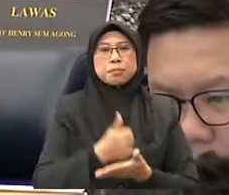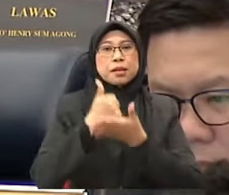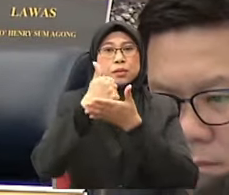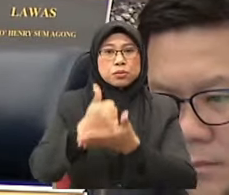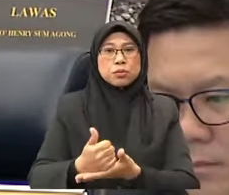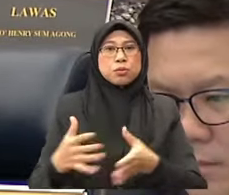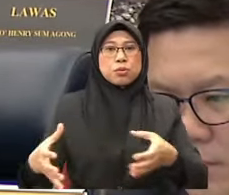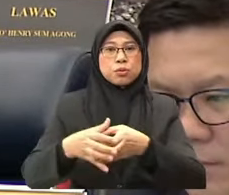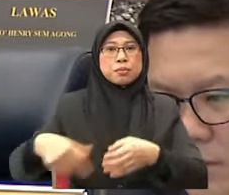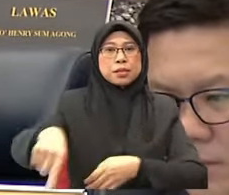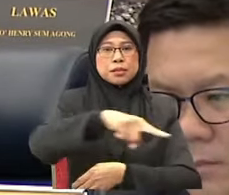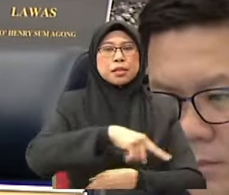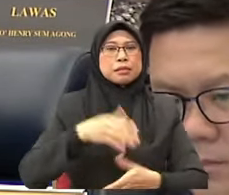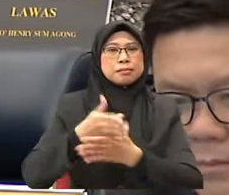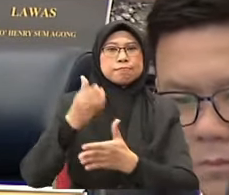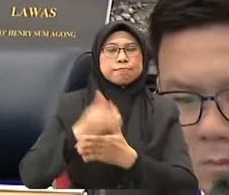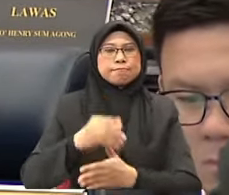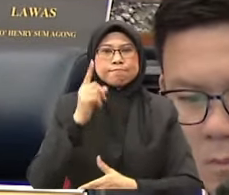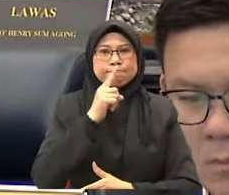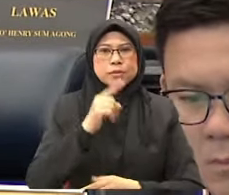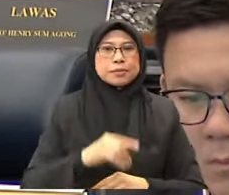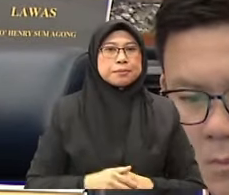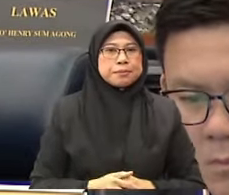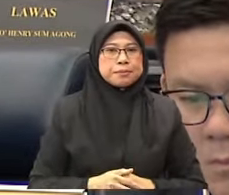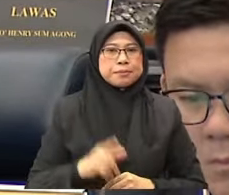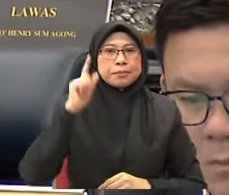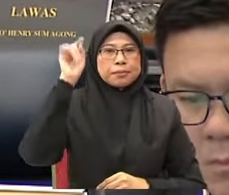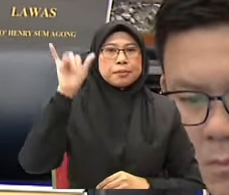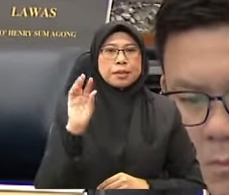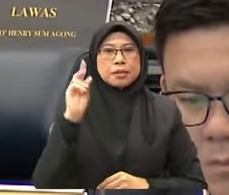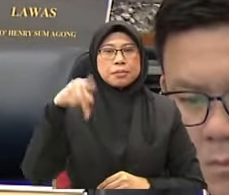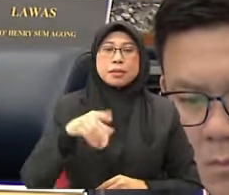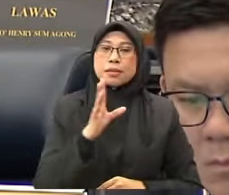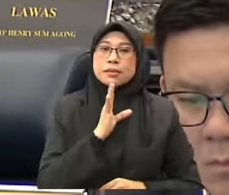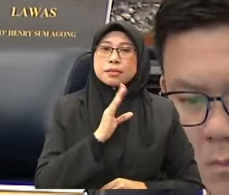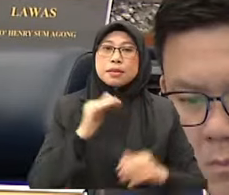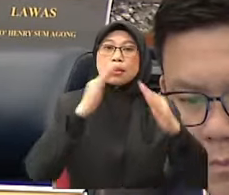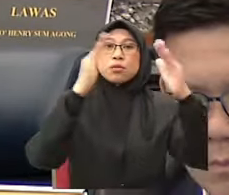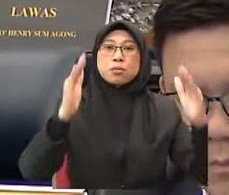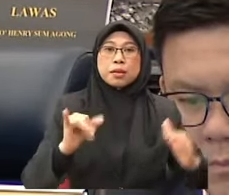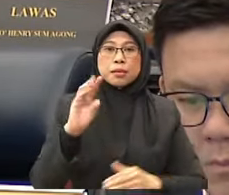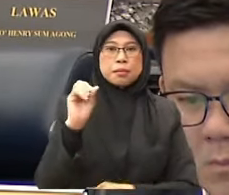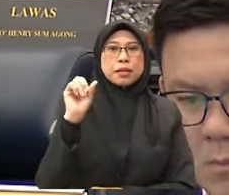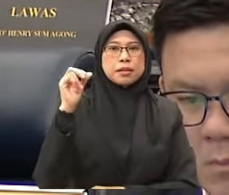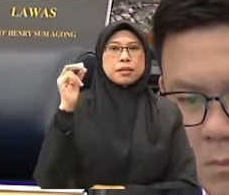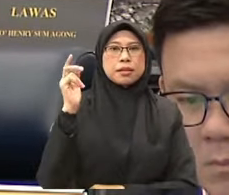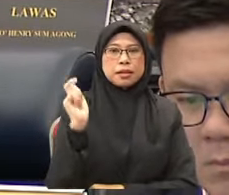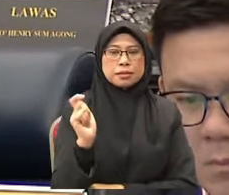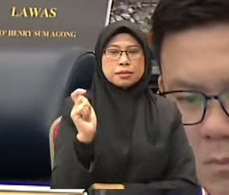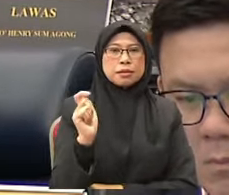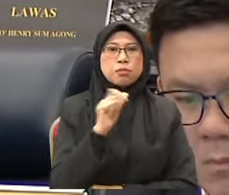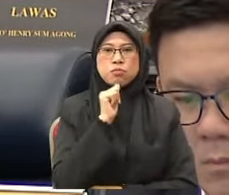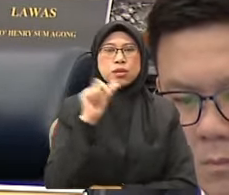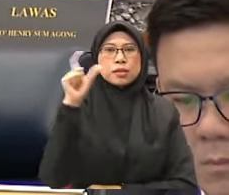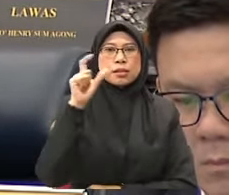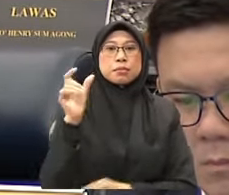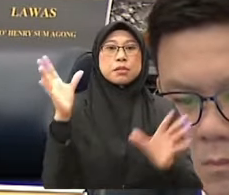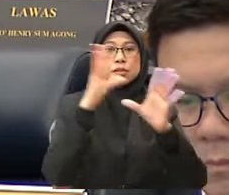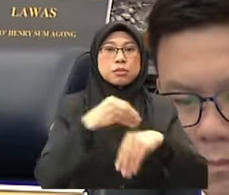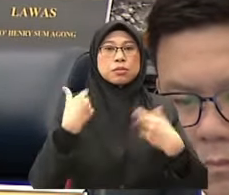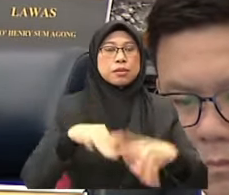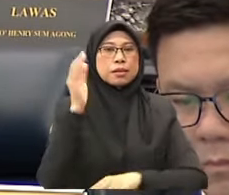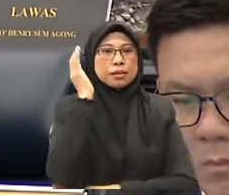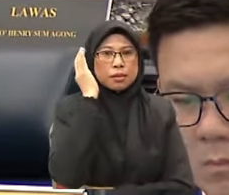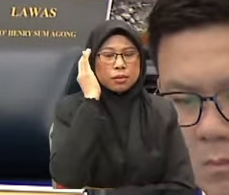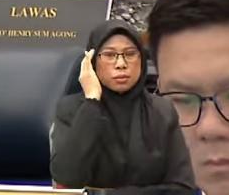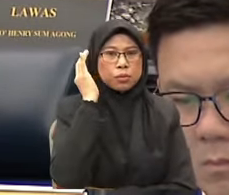akan terjejas akibat perkara ini? Tuan Yang Dipertua, bercakap tentang rumah ibadat bukan Islam. Di Sarawak, seperti yang kita sudah sedia